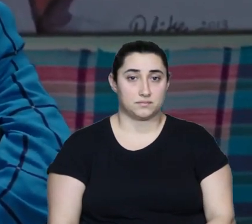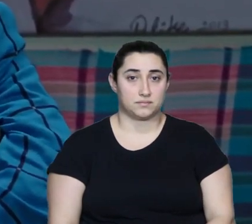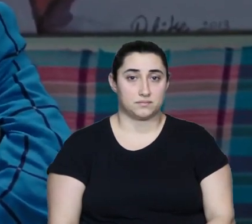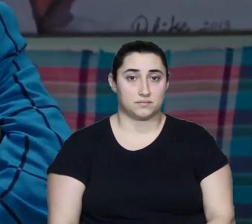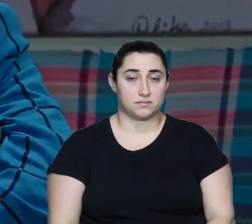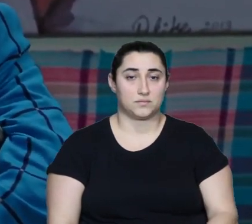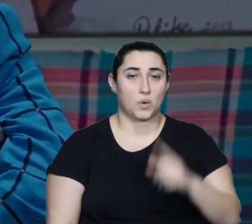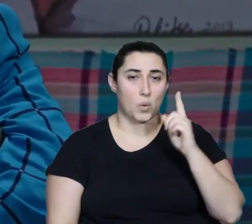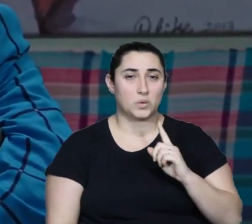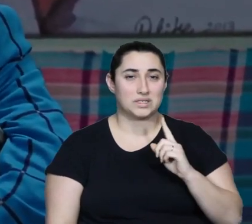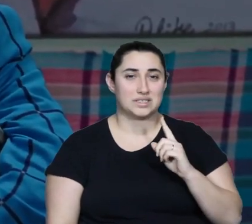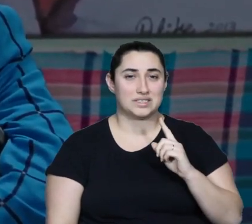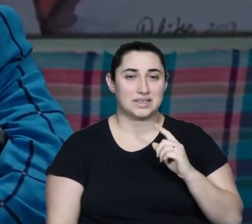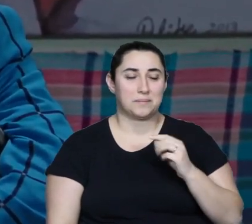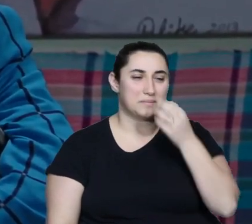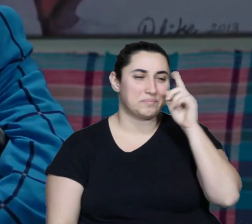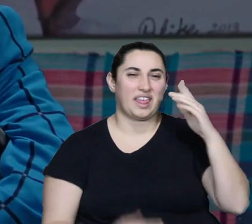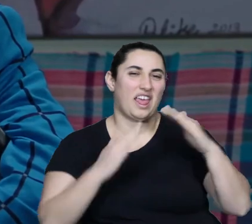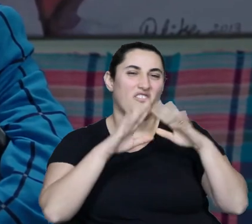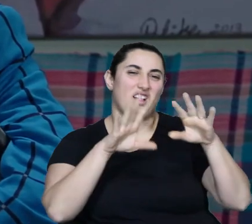Önce hafiften bir ev alırım.